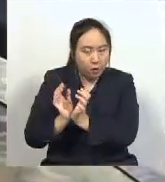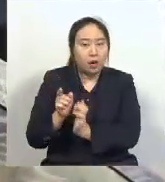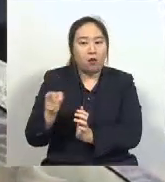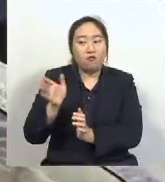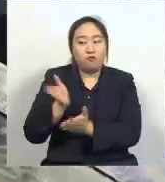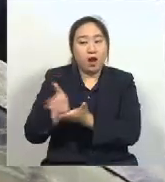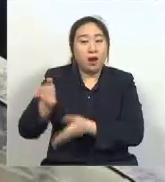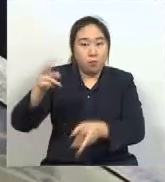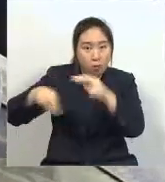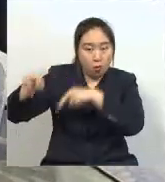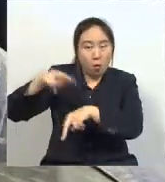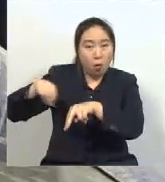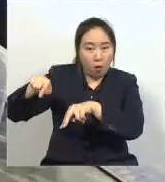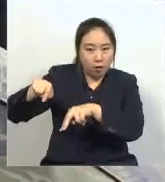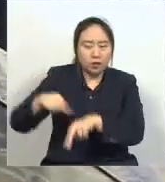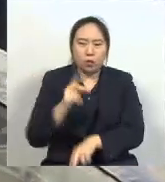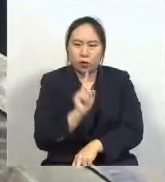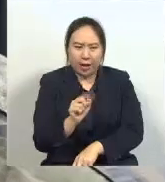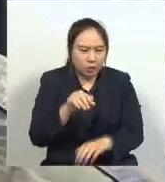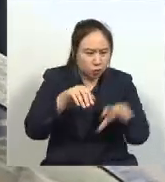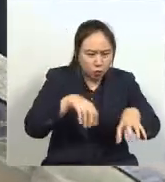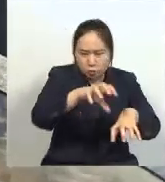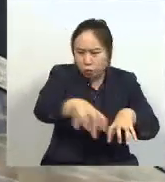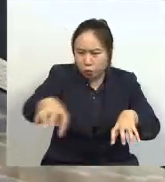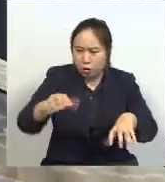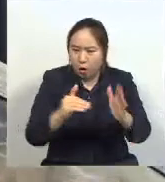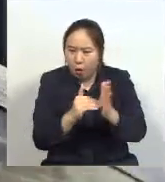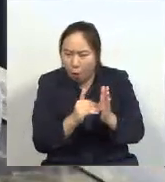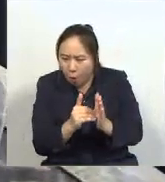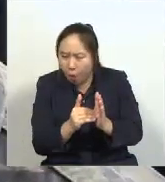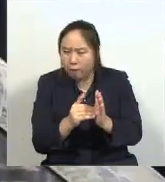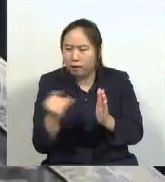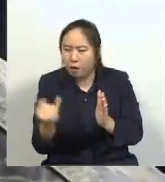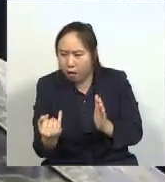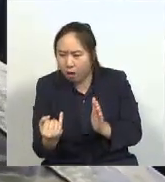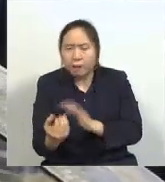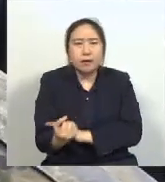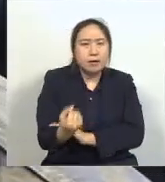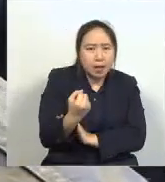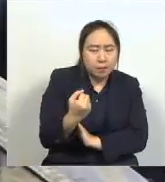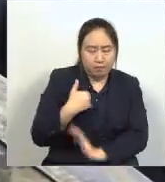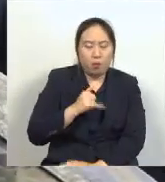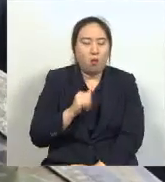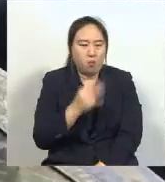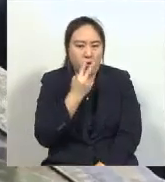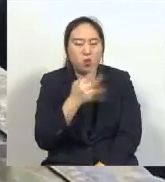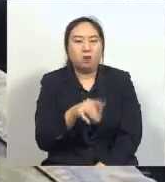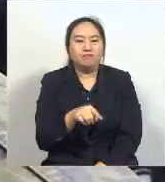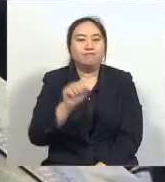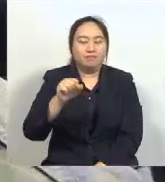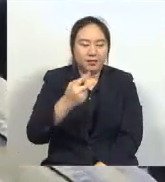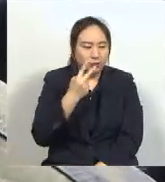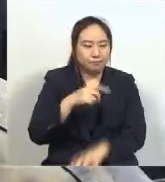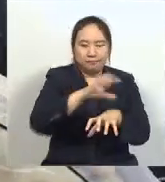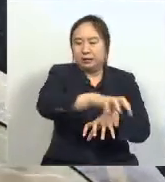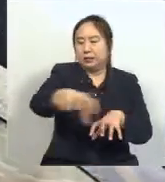ที่ตรงไหนที่เป็นจุดอ่อนจุดแข็งเนี่ยนะครับซึ่งผมมาดูชัยภูมิแล้วก็เป็นอย่างที่ท่านแม่ทัพว่านะครับไม่ค่อยดีนะ